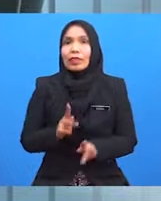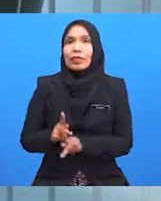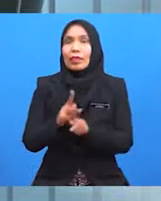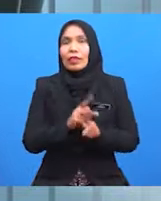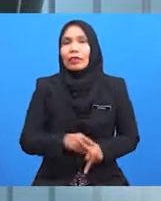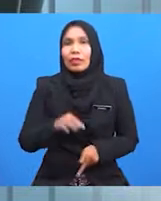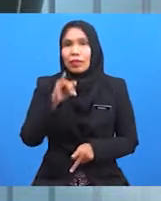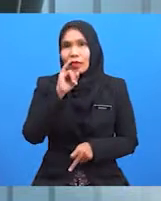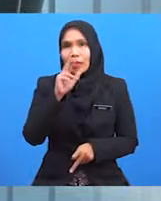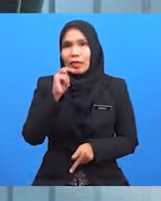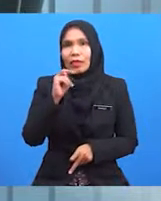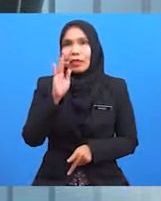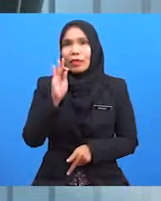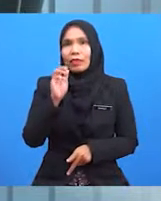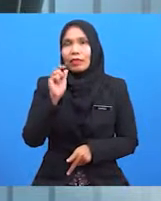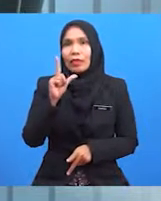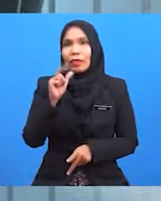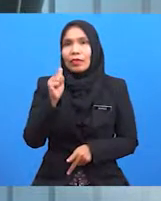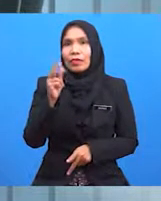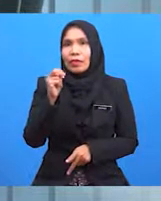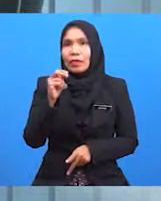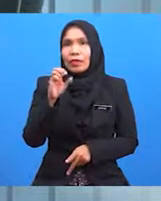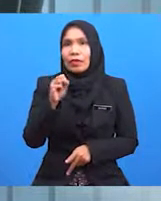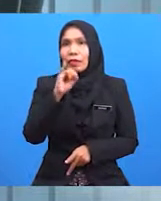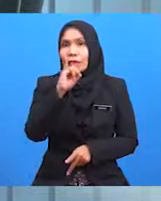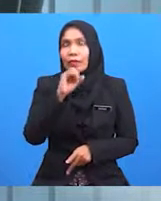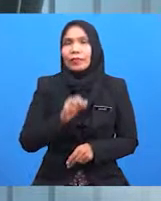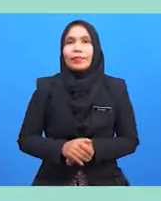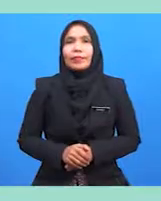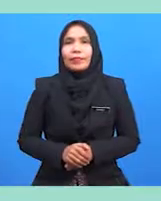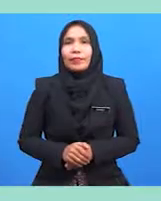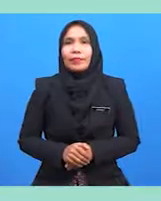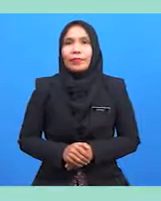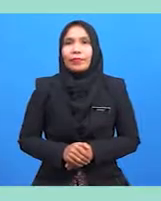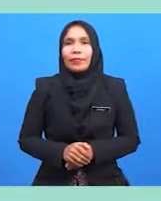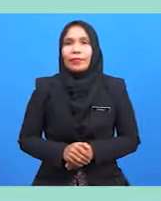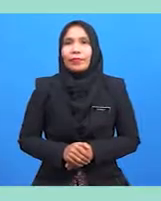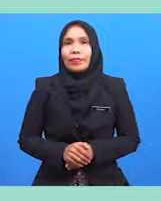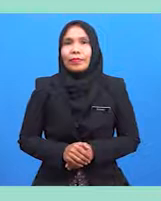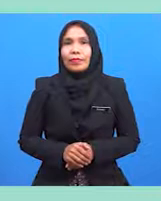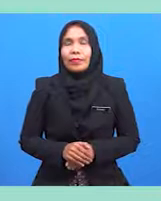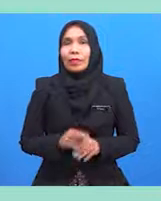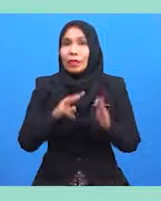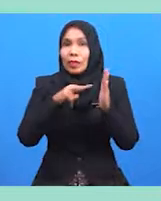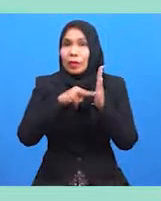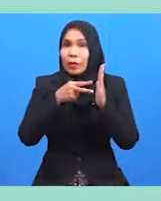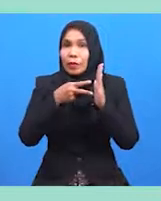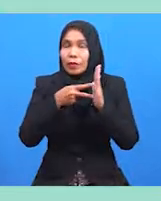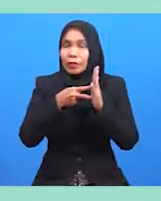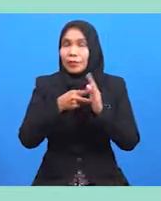Sekarang, marilah kita belajar apakah yang dimaksudkan dengan mewujudkan sandaran